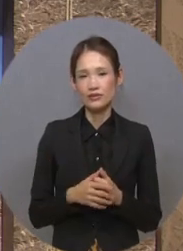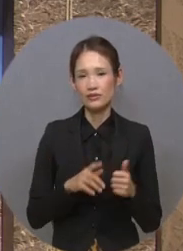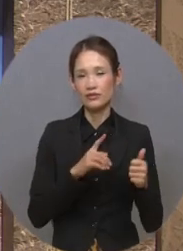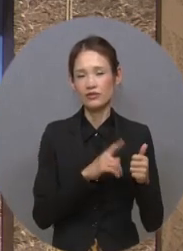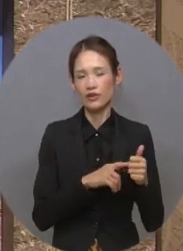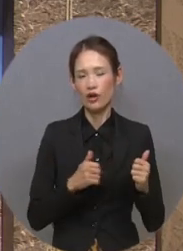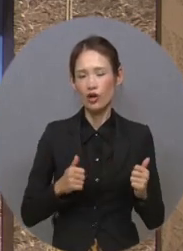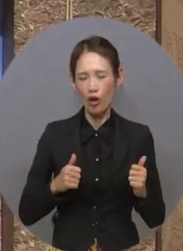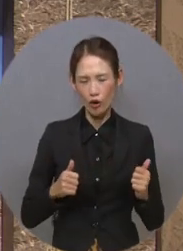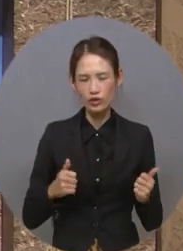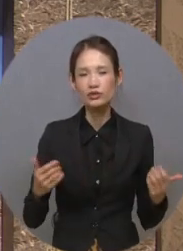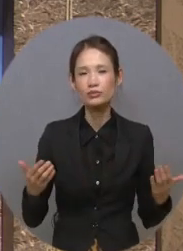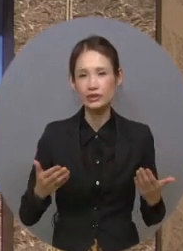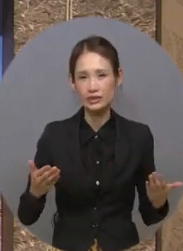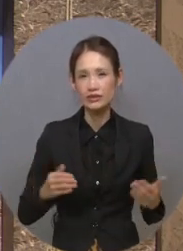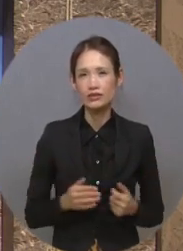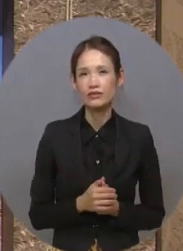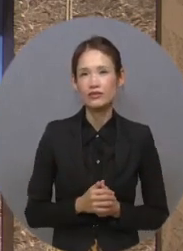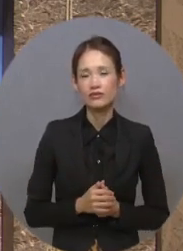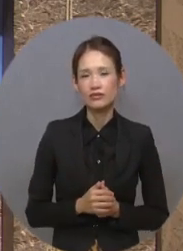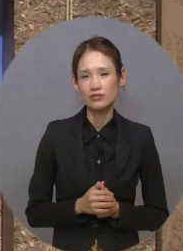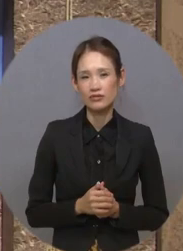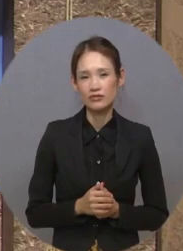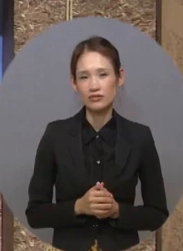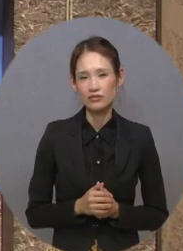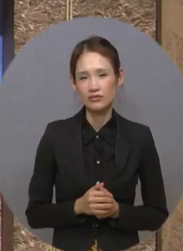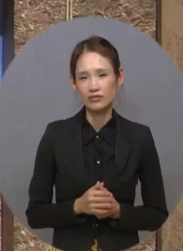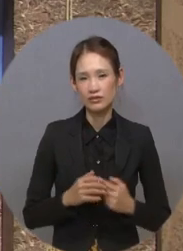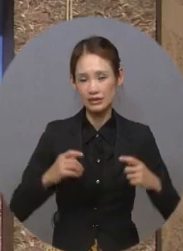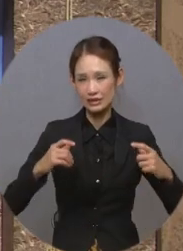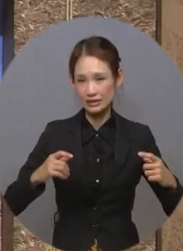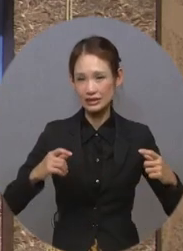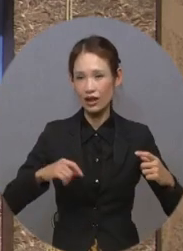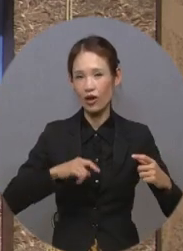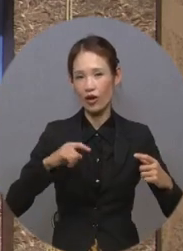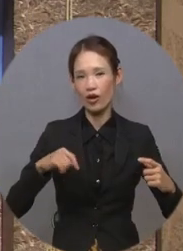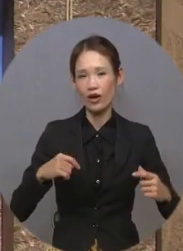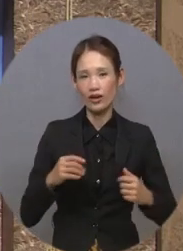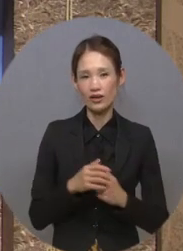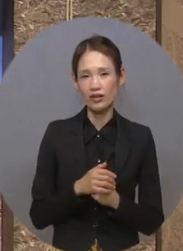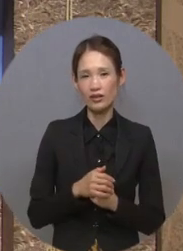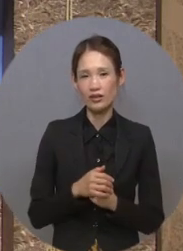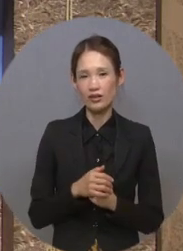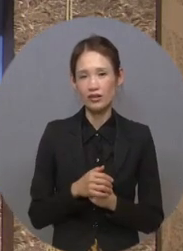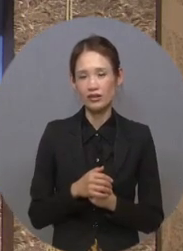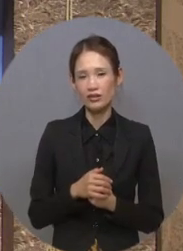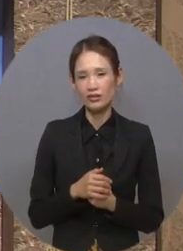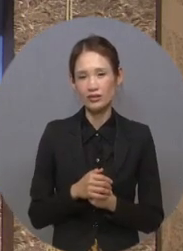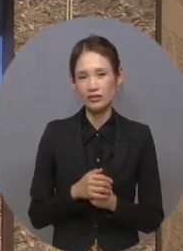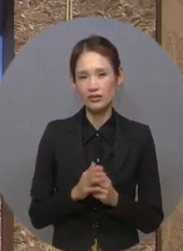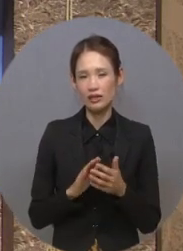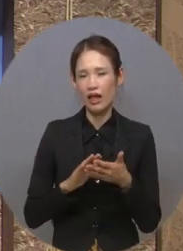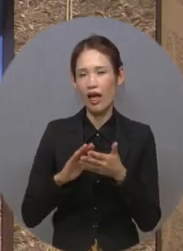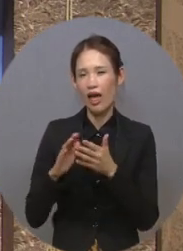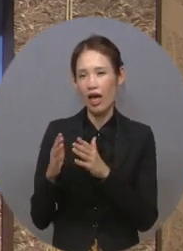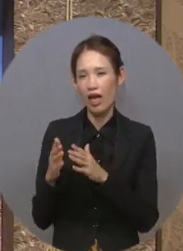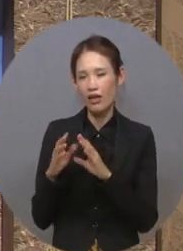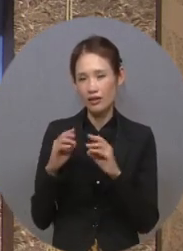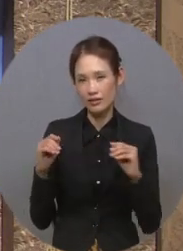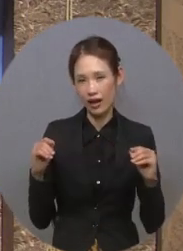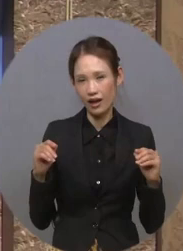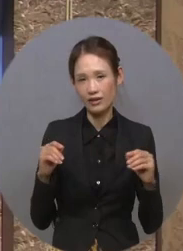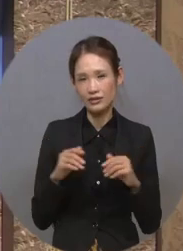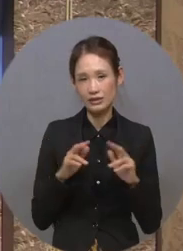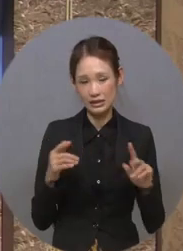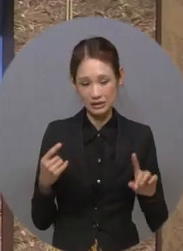나름 열심히 일을 하는데 지역이 이제 우리 당이 그쪽에 민주당이 척박한 땅이에요. 그쪽이 네. 양주가 네.